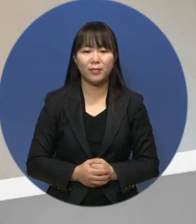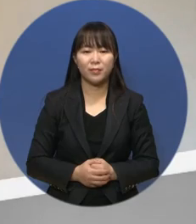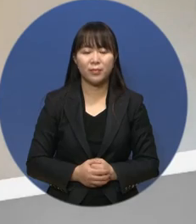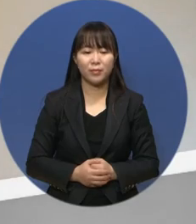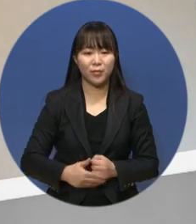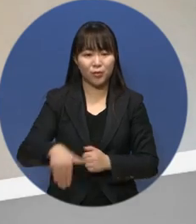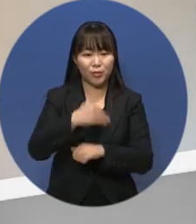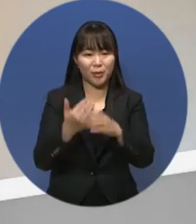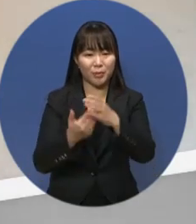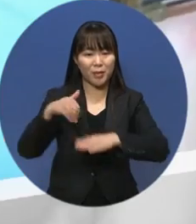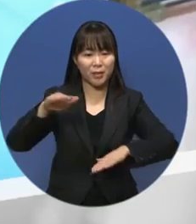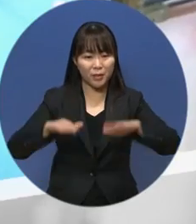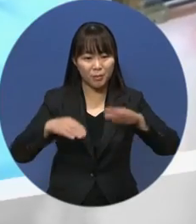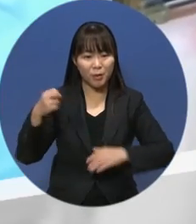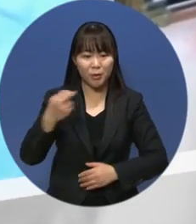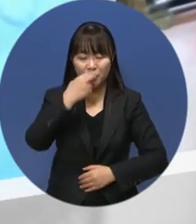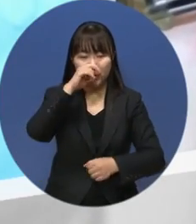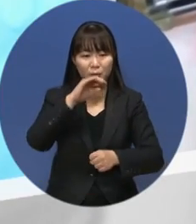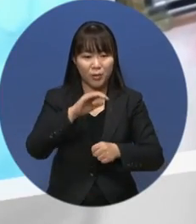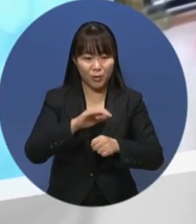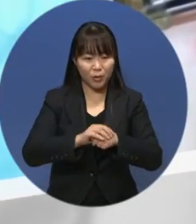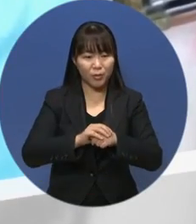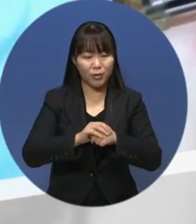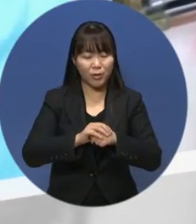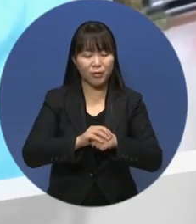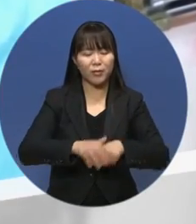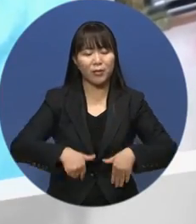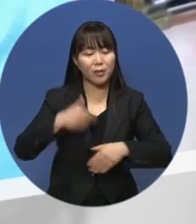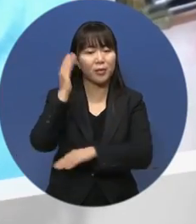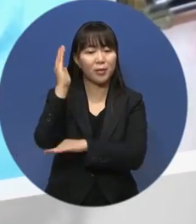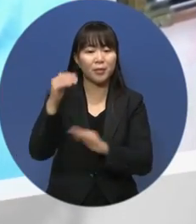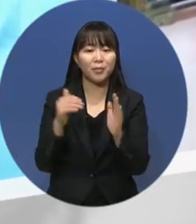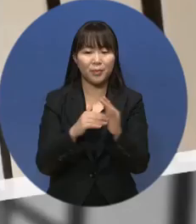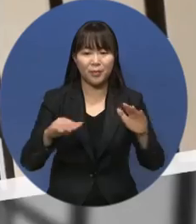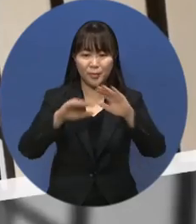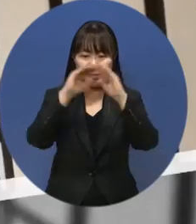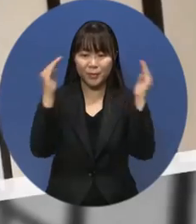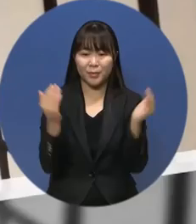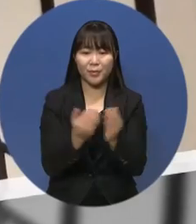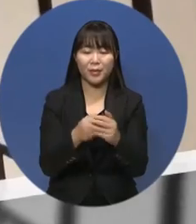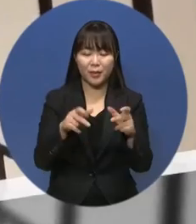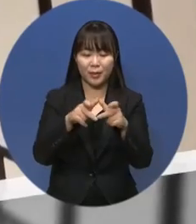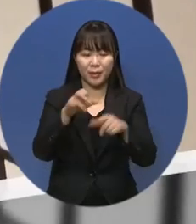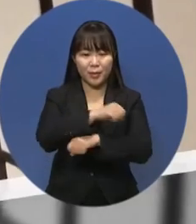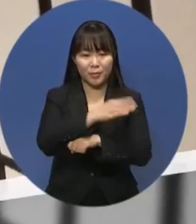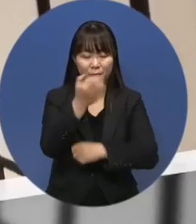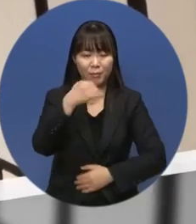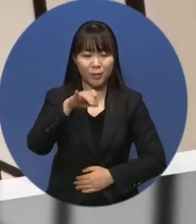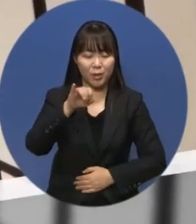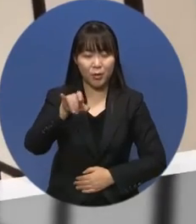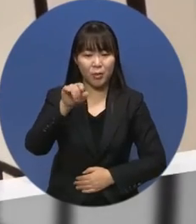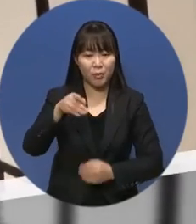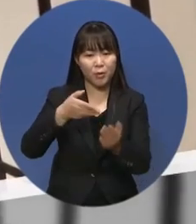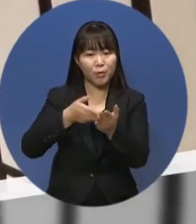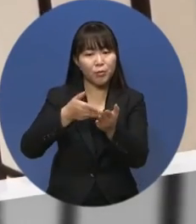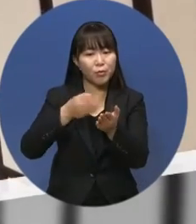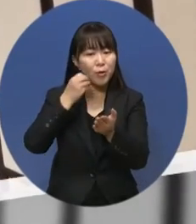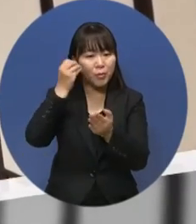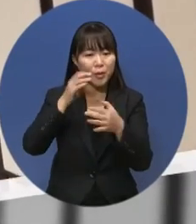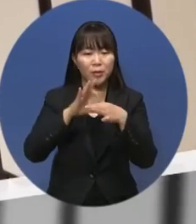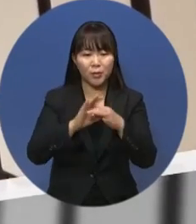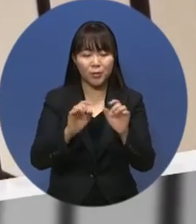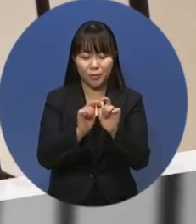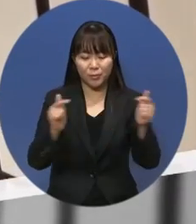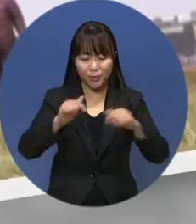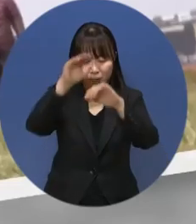우리 주변에서 일어나는 불공정한 살에 붙어 억울한 사연 따뜻한 및 암까지 장애인 신문과 왜 표현 뉴스